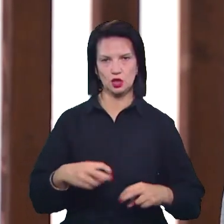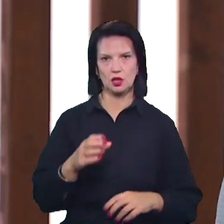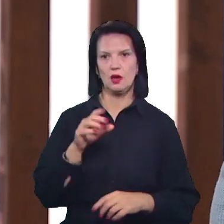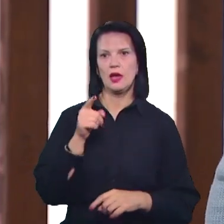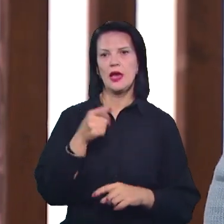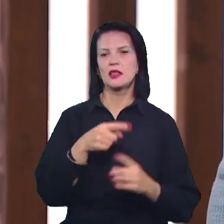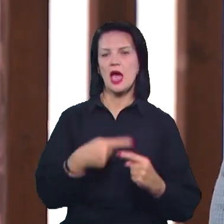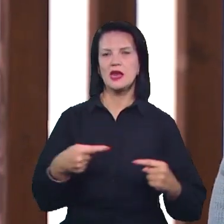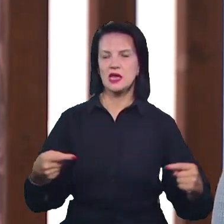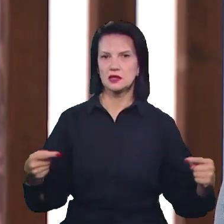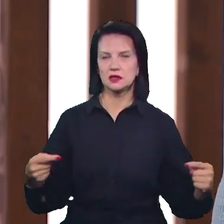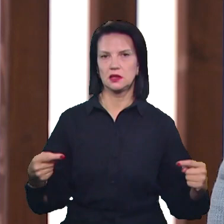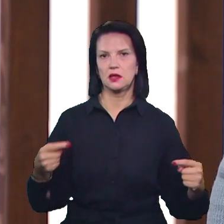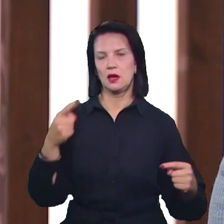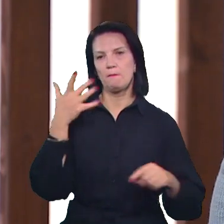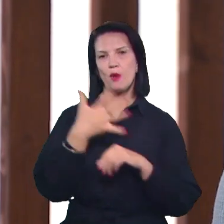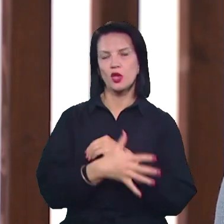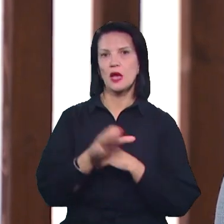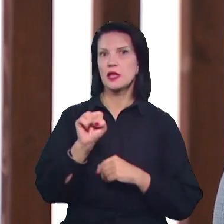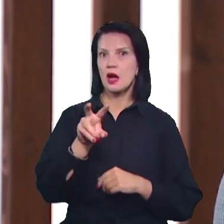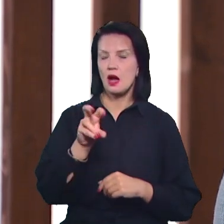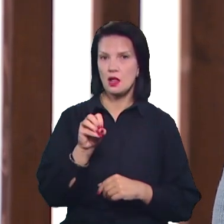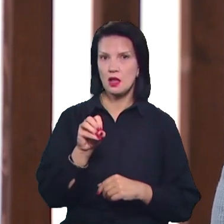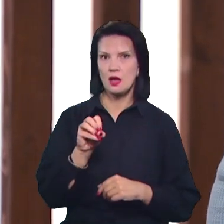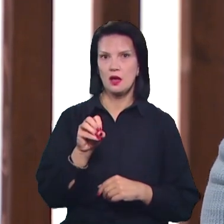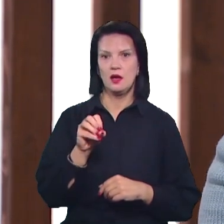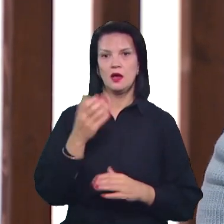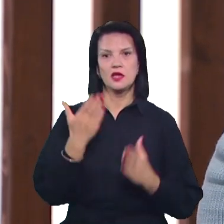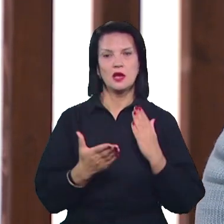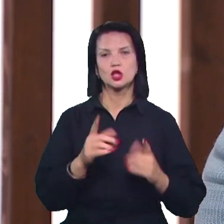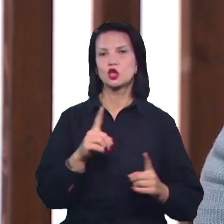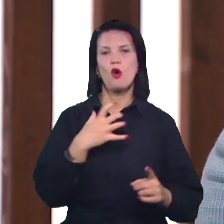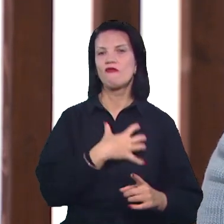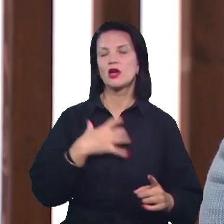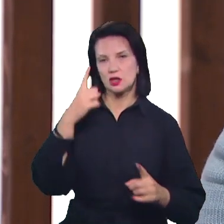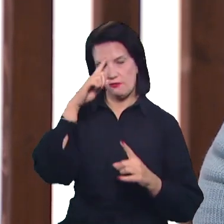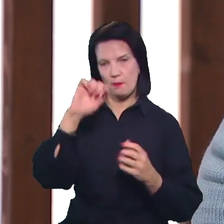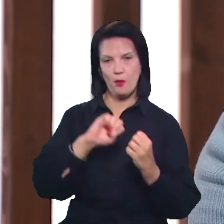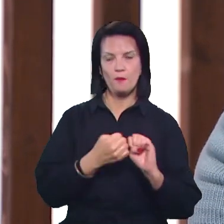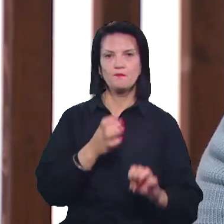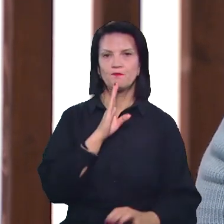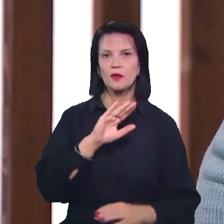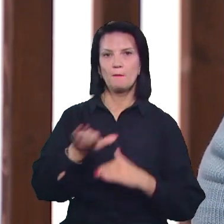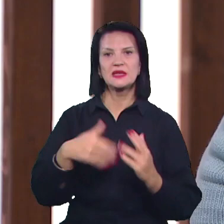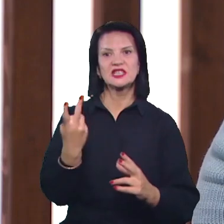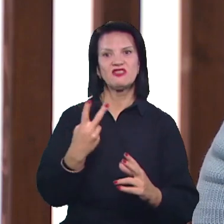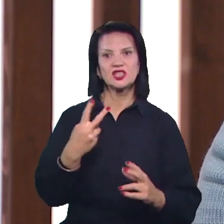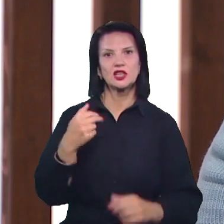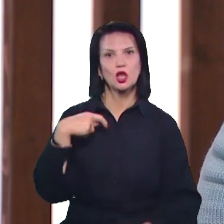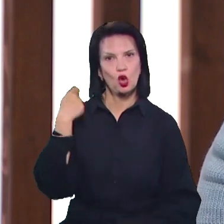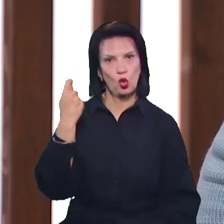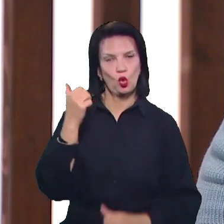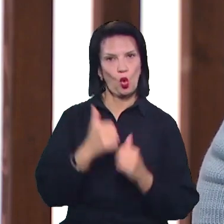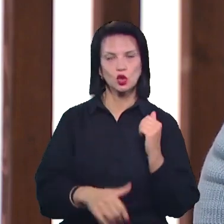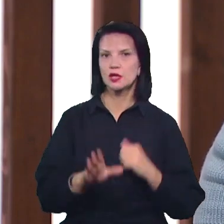різні поняття, але ж, да, тобто, що важливо пам'ятати жінки? Да, що після 20 років кожна